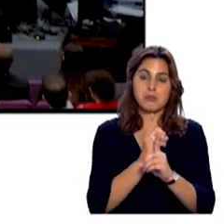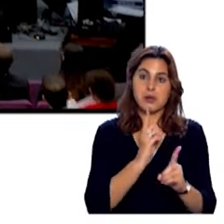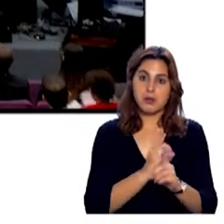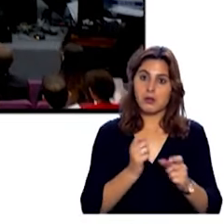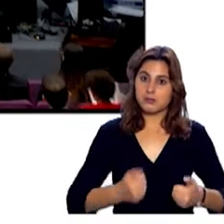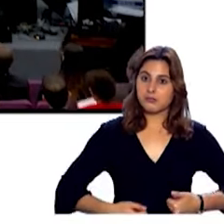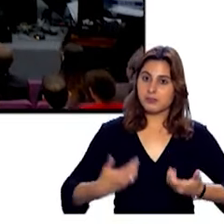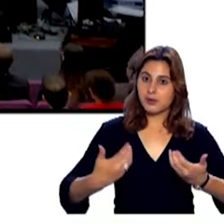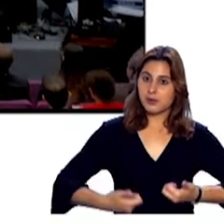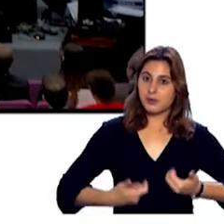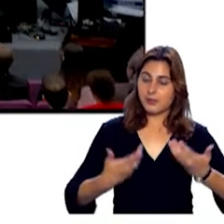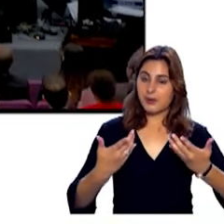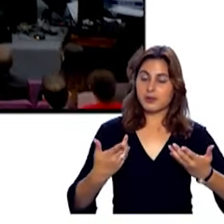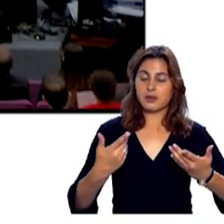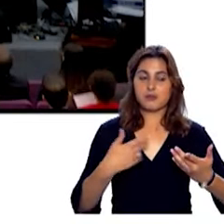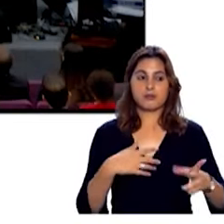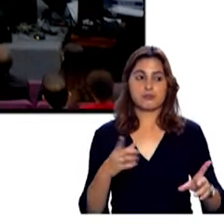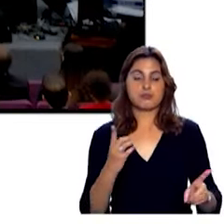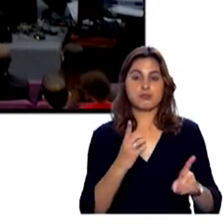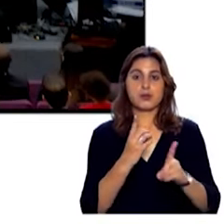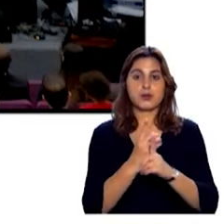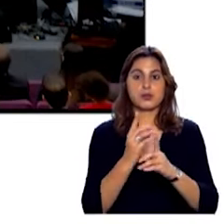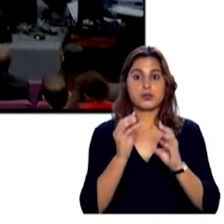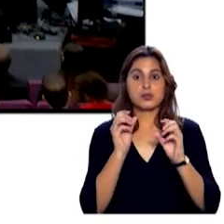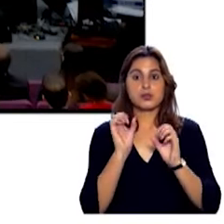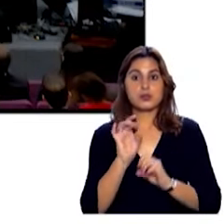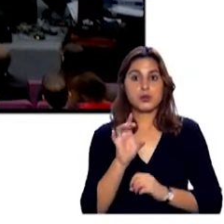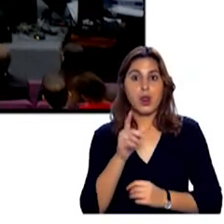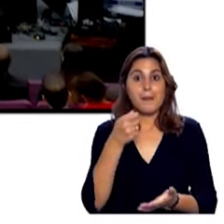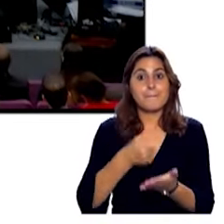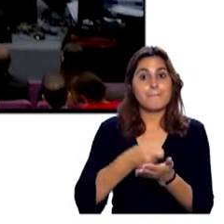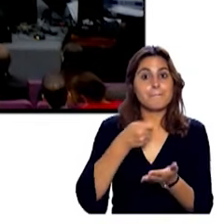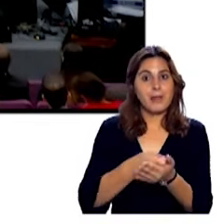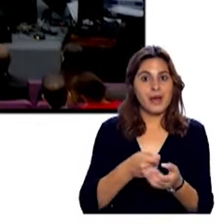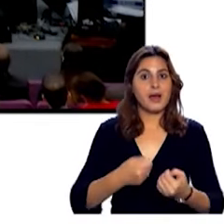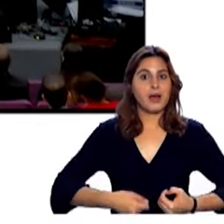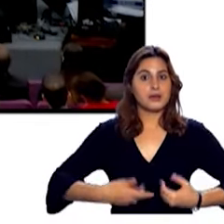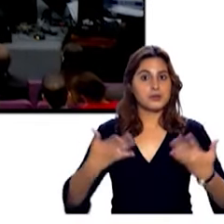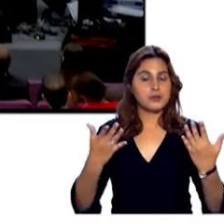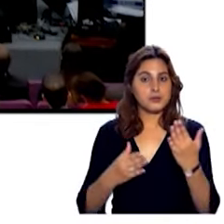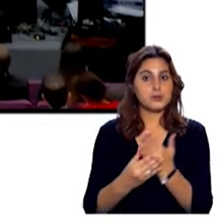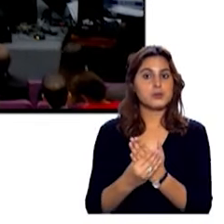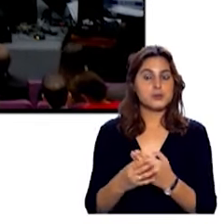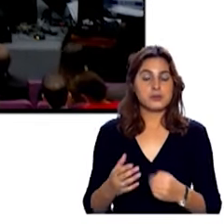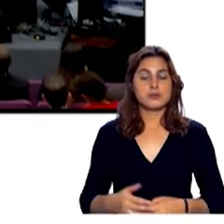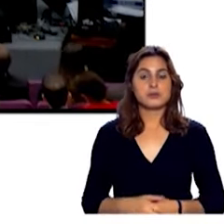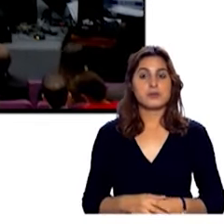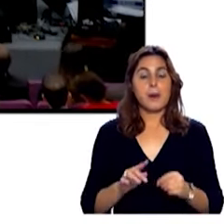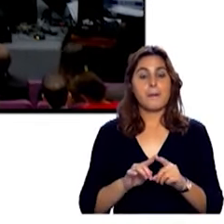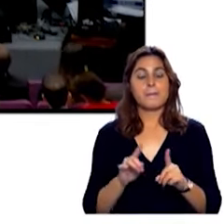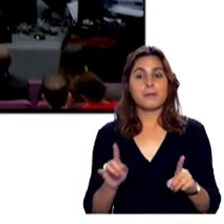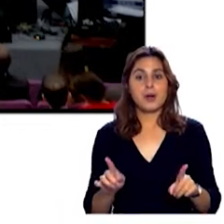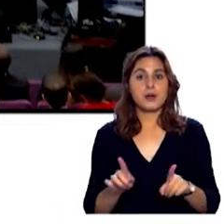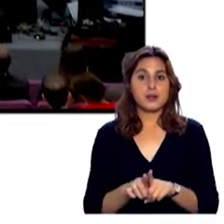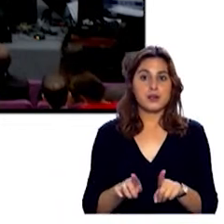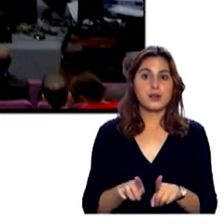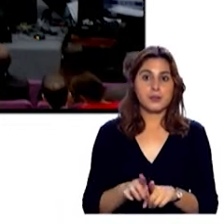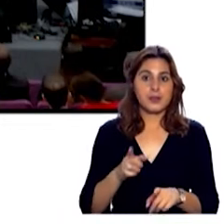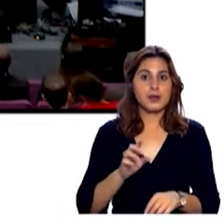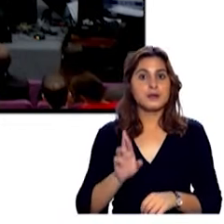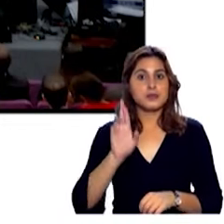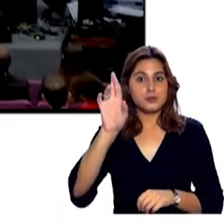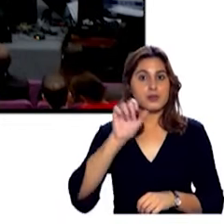MA che per Lite temeraria per responsabilità processuale aggravata questa una modifica